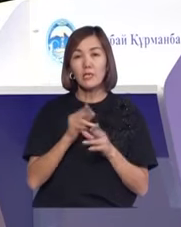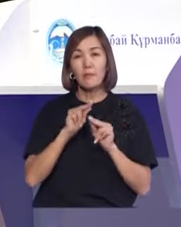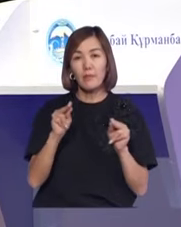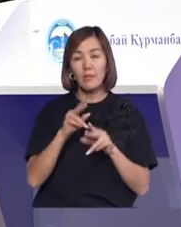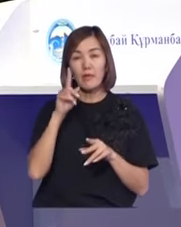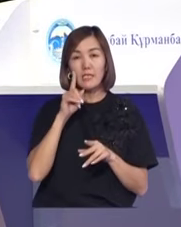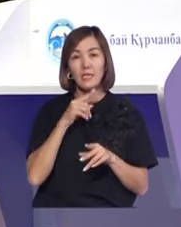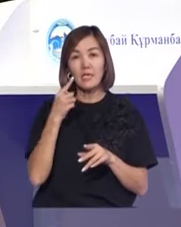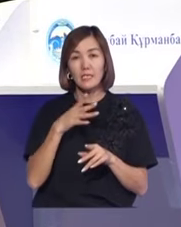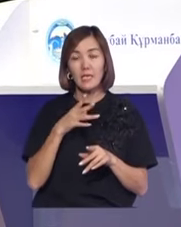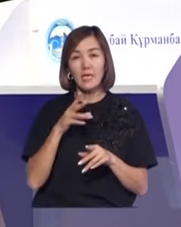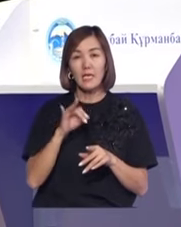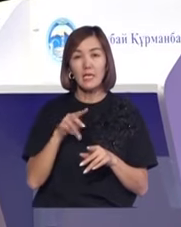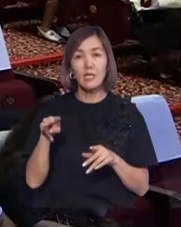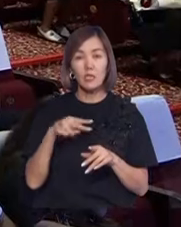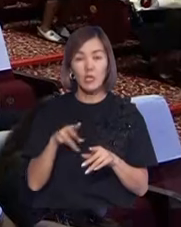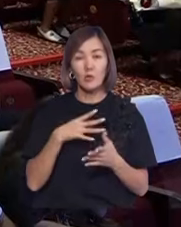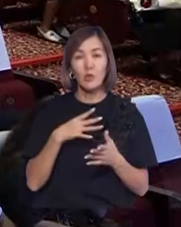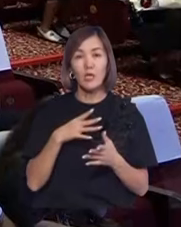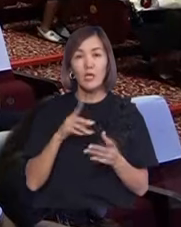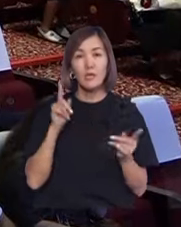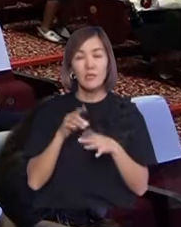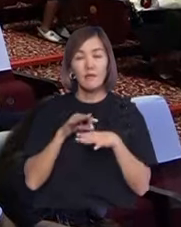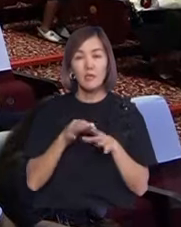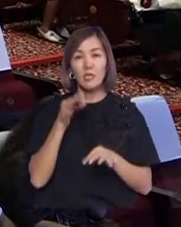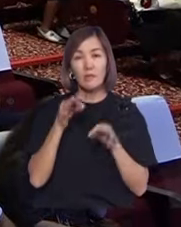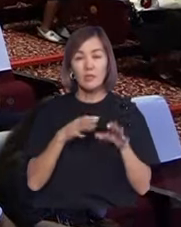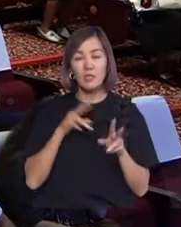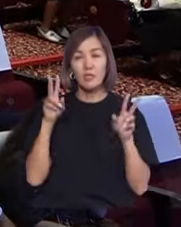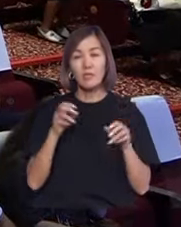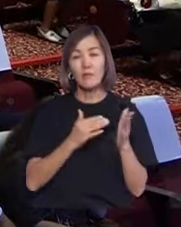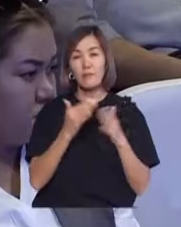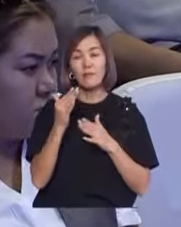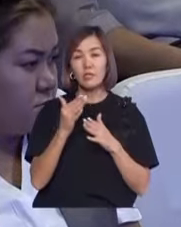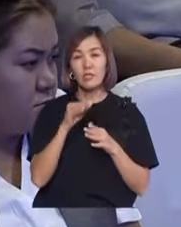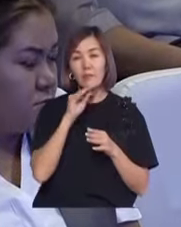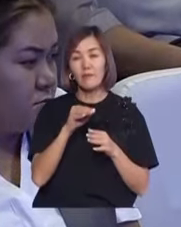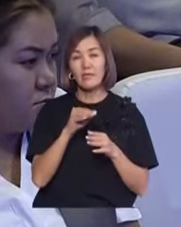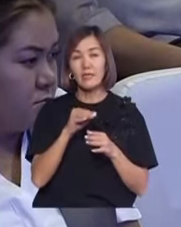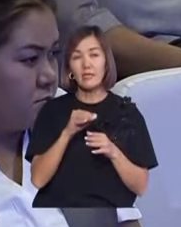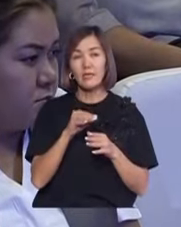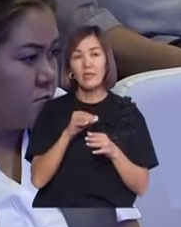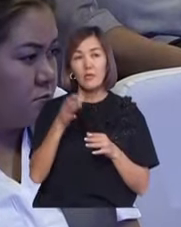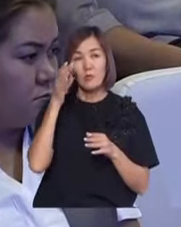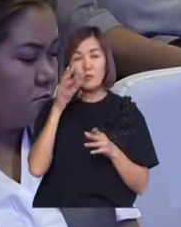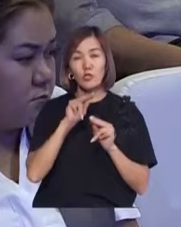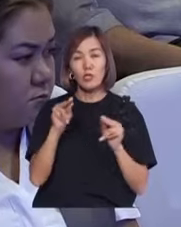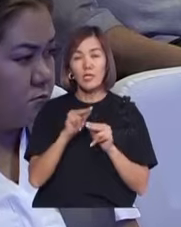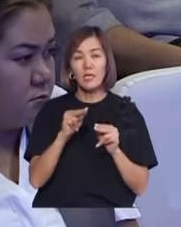преподавателей казахского языка и литературы. В рамках совещания были обсуждены темы повышения профессиональной квалификации